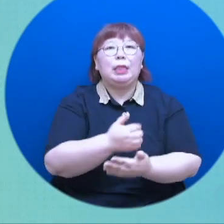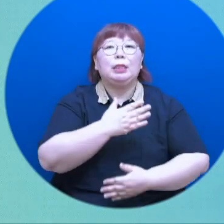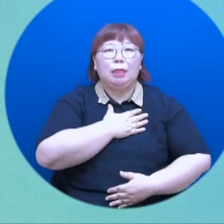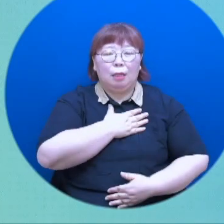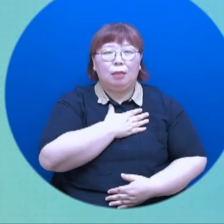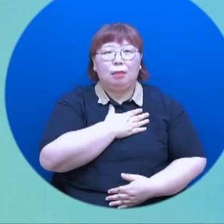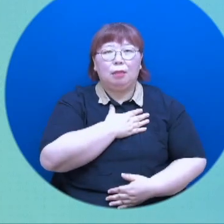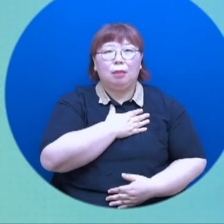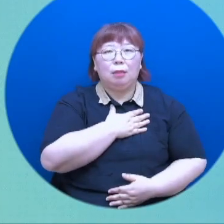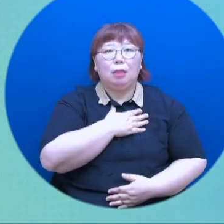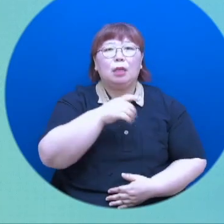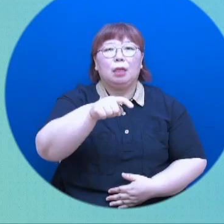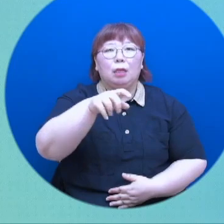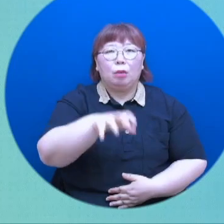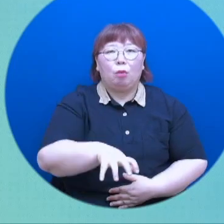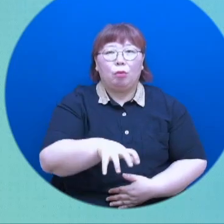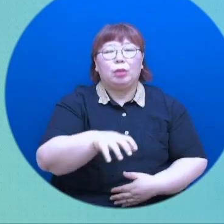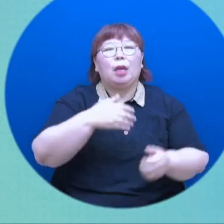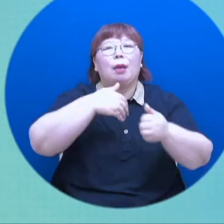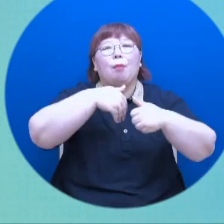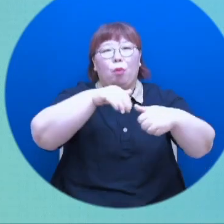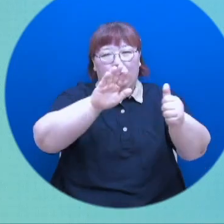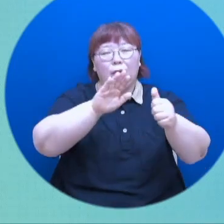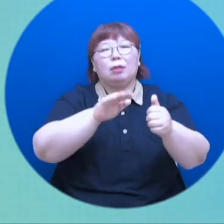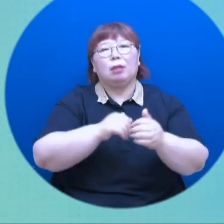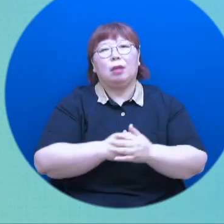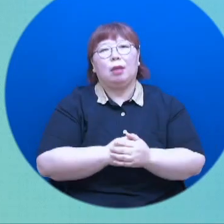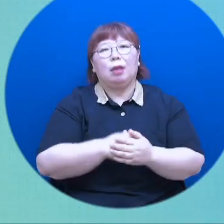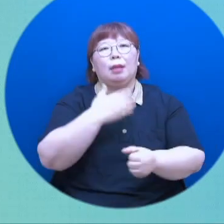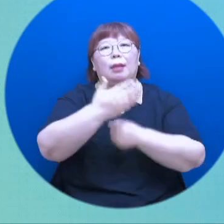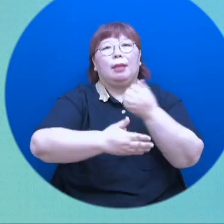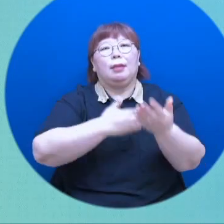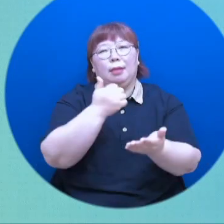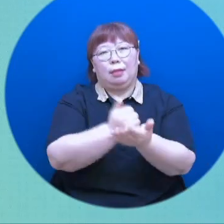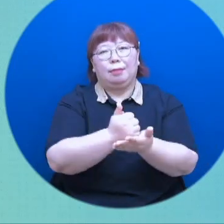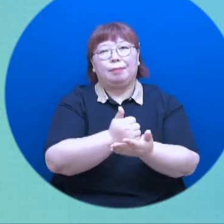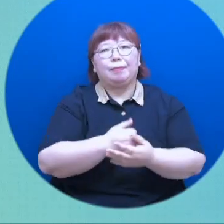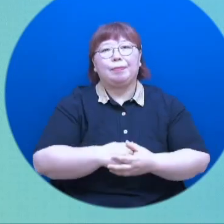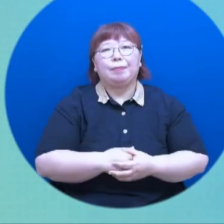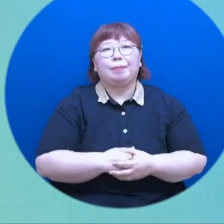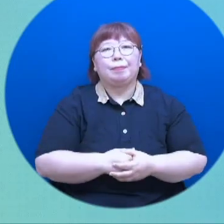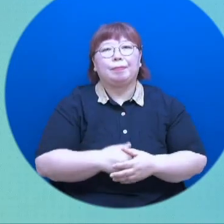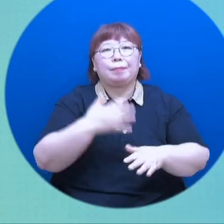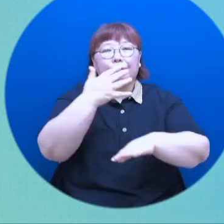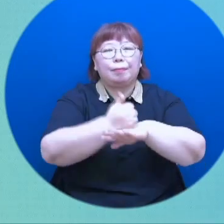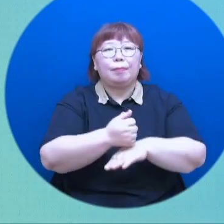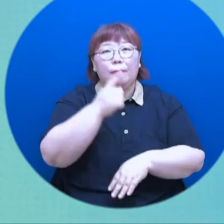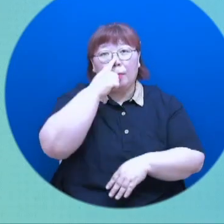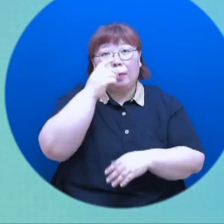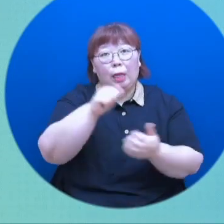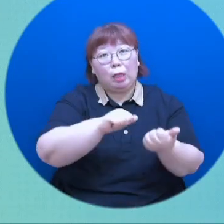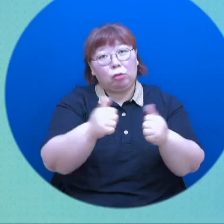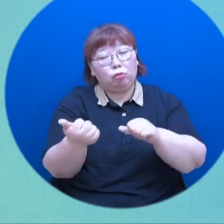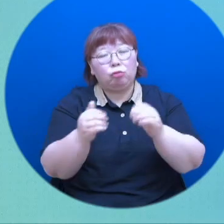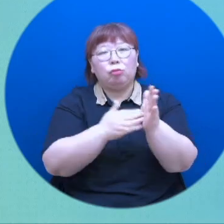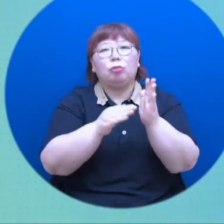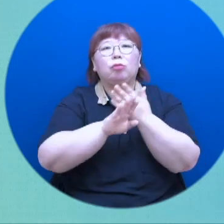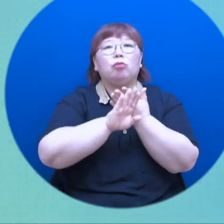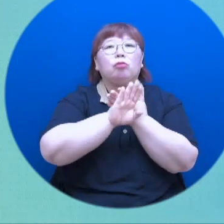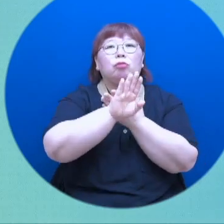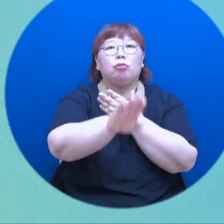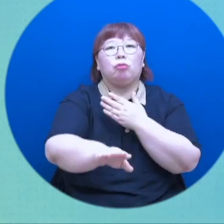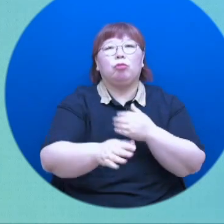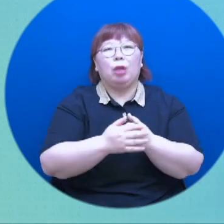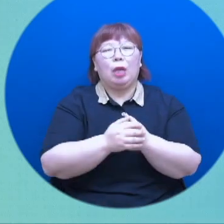나를 이곳에 보낸 거예요. 하나님은 말하잖아요. 나중에 아버지가 세상을 떠나고 아버지가 세상을